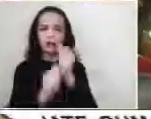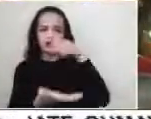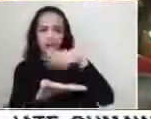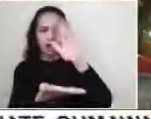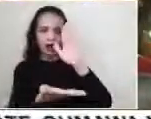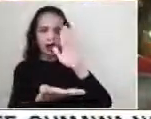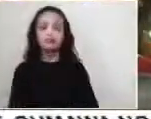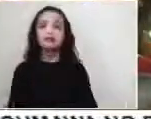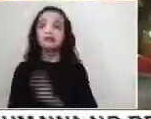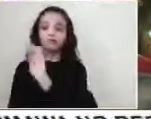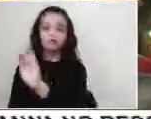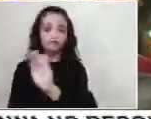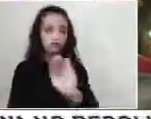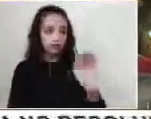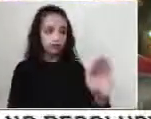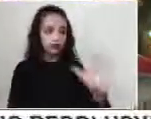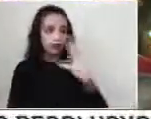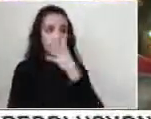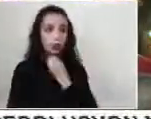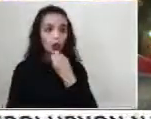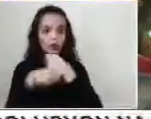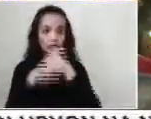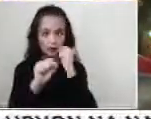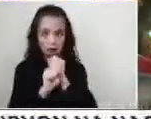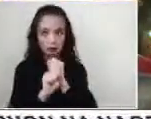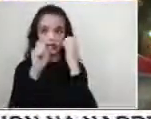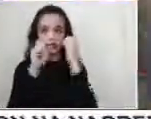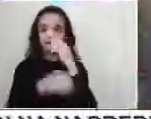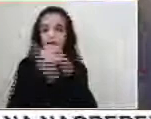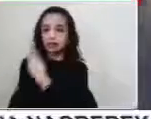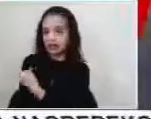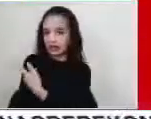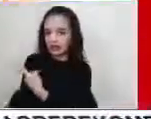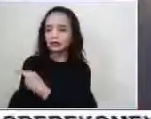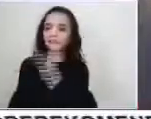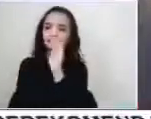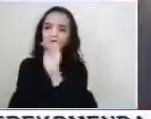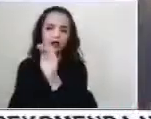Florence Paitoka sa detalye. Rise and shine, Florence!